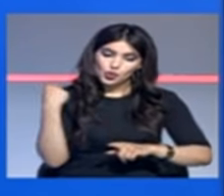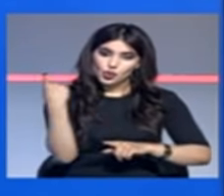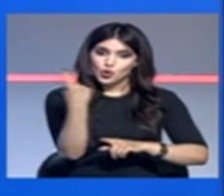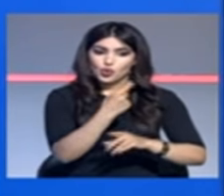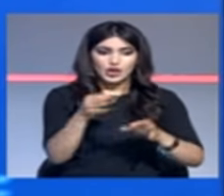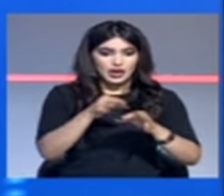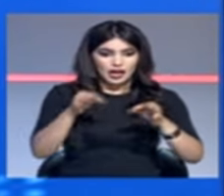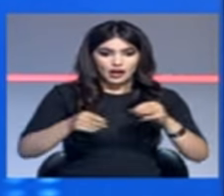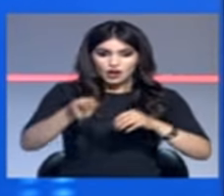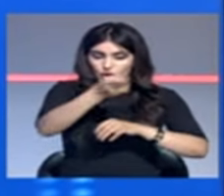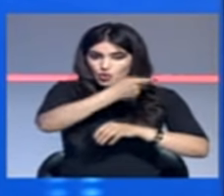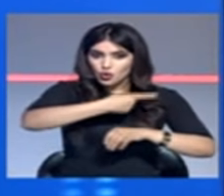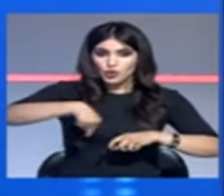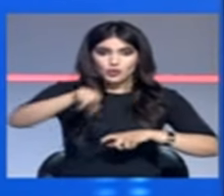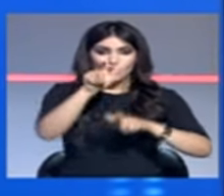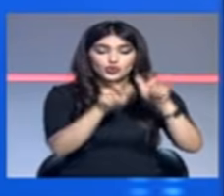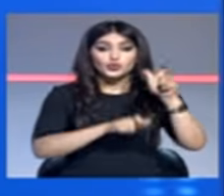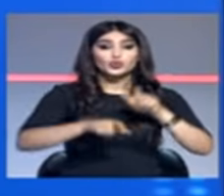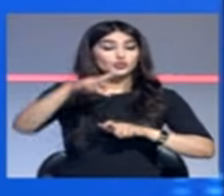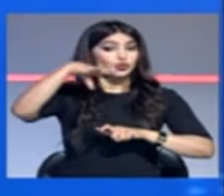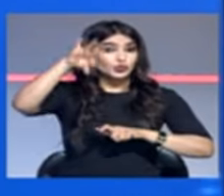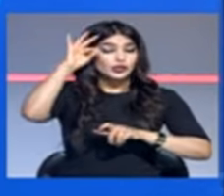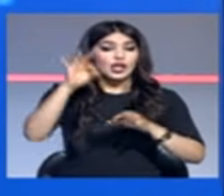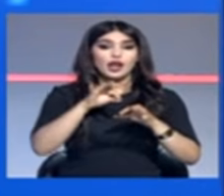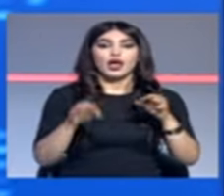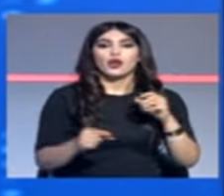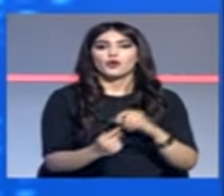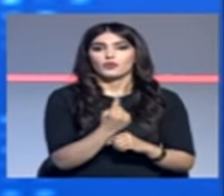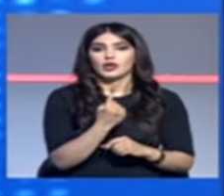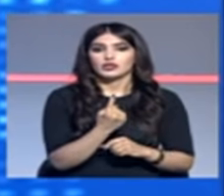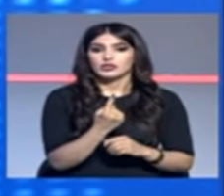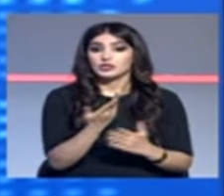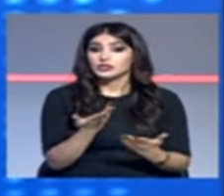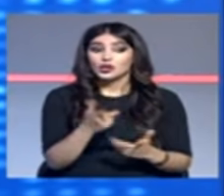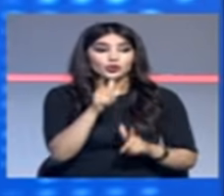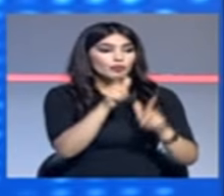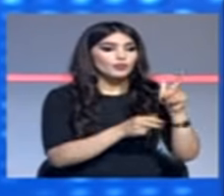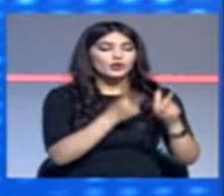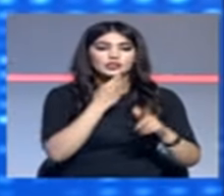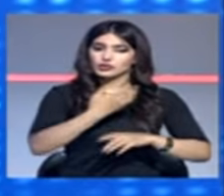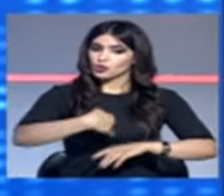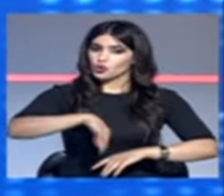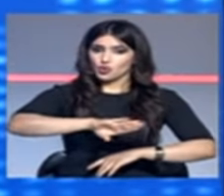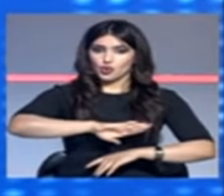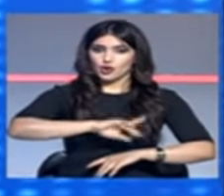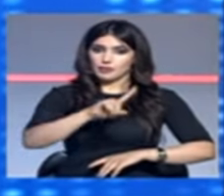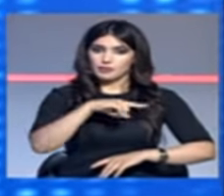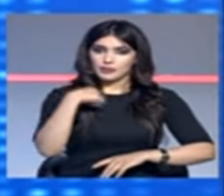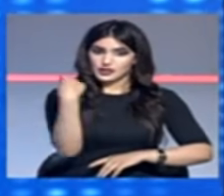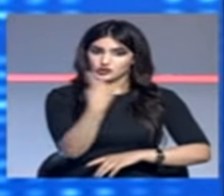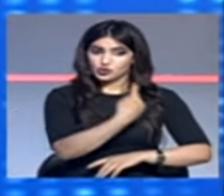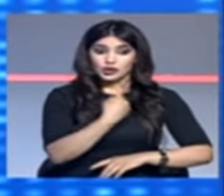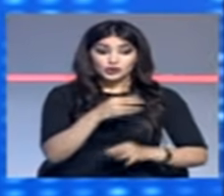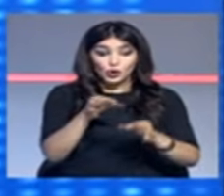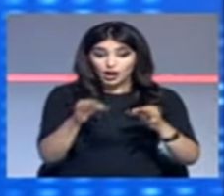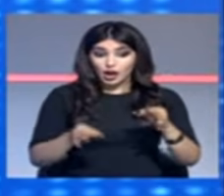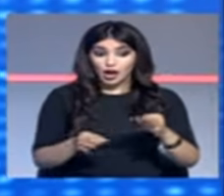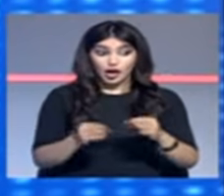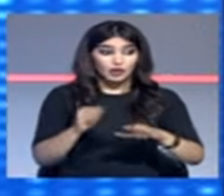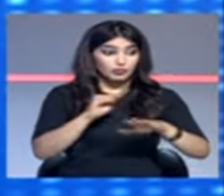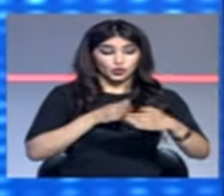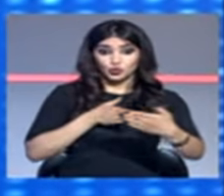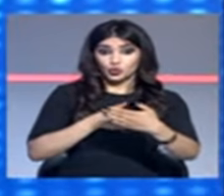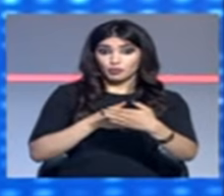الحل في الدين التوانسه بكل، الحل ما فماش حد عنده عصا ذهبيه باش